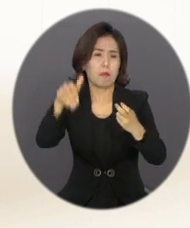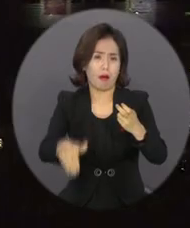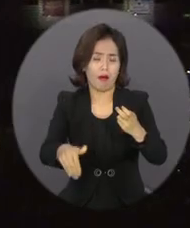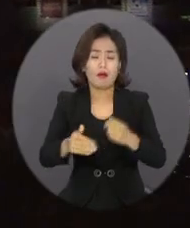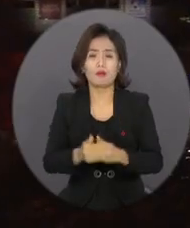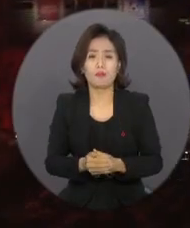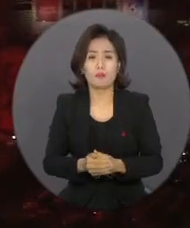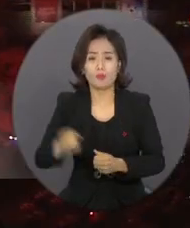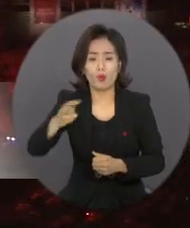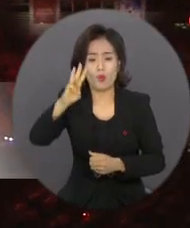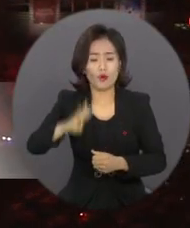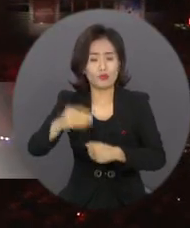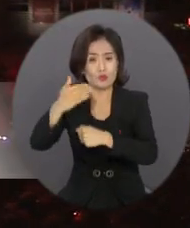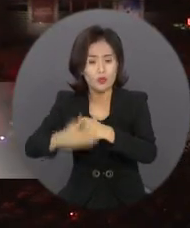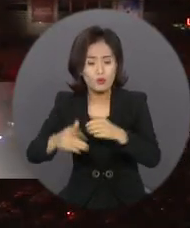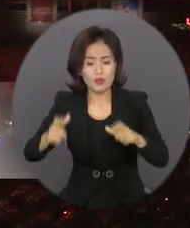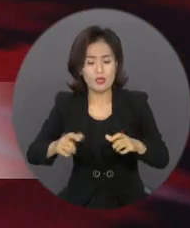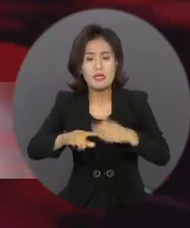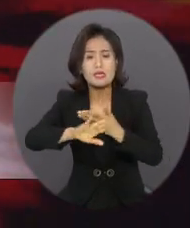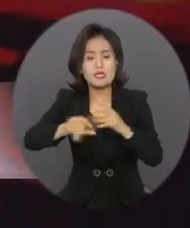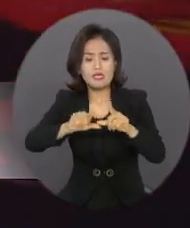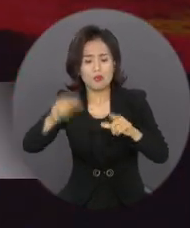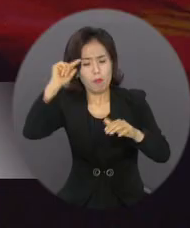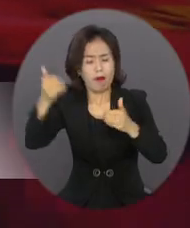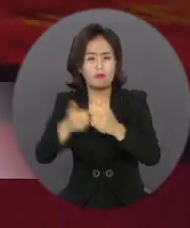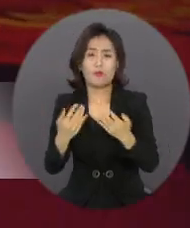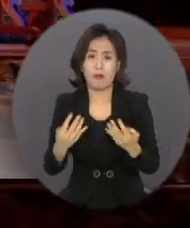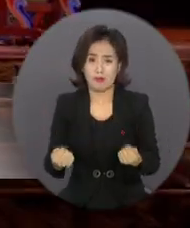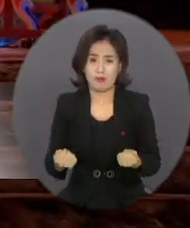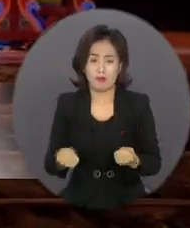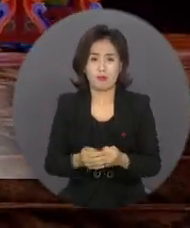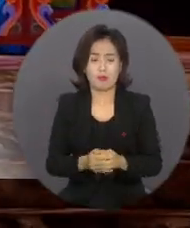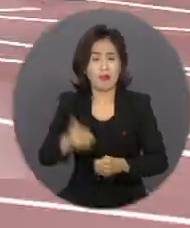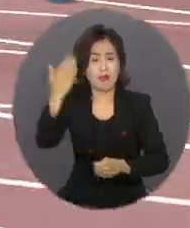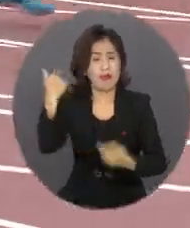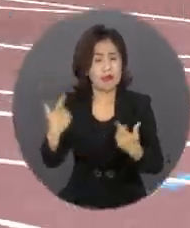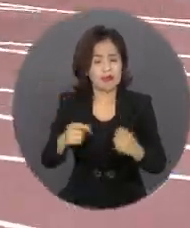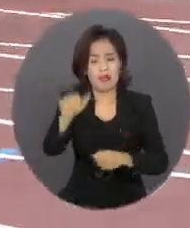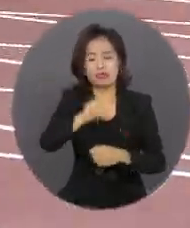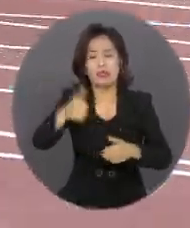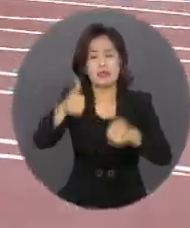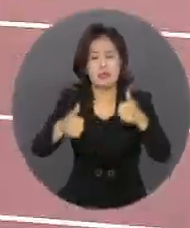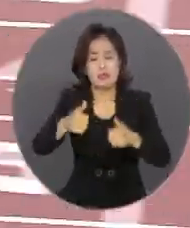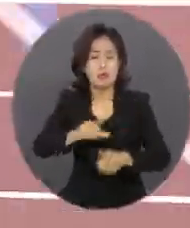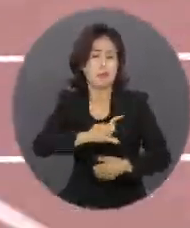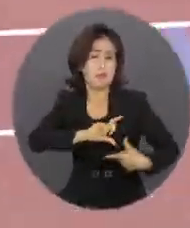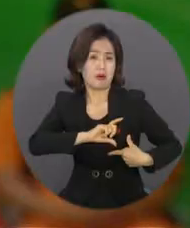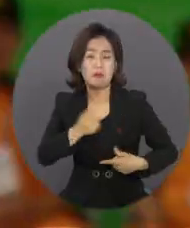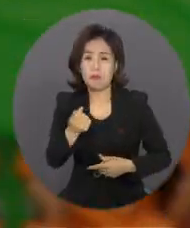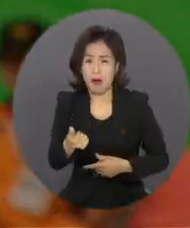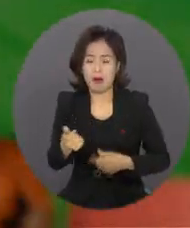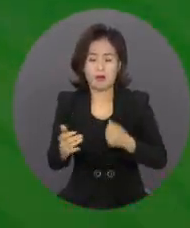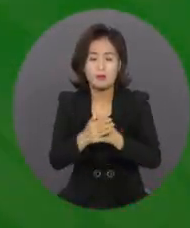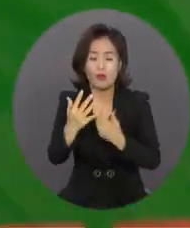때문입니다 또한 광주 대구지역 내 일부 반대 여론도 무시할 수 없습니다 예전 같지 않은 아시안게임의 이상 그리고